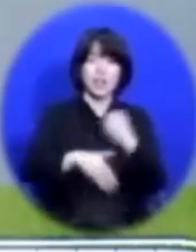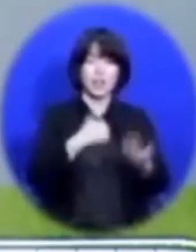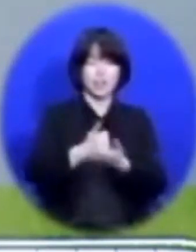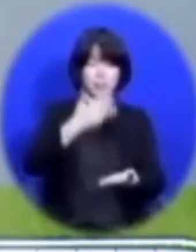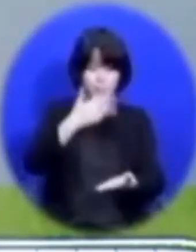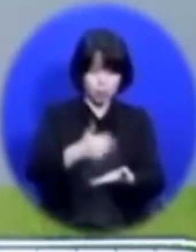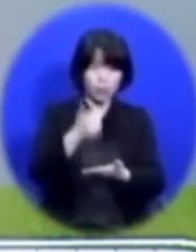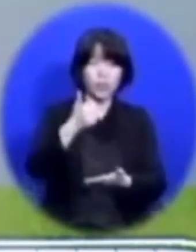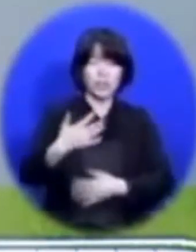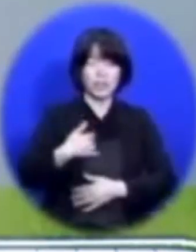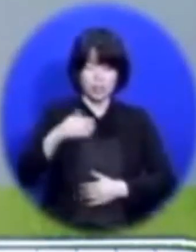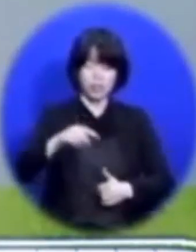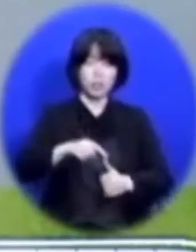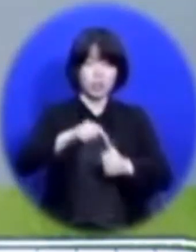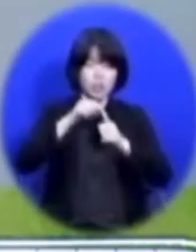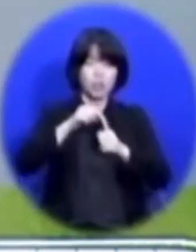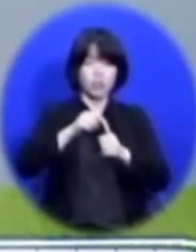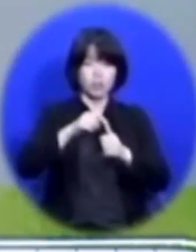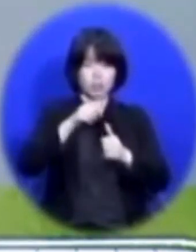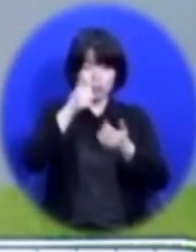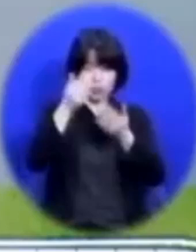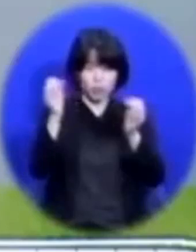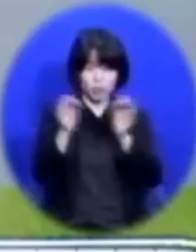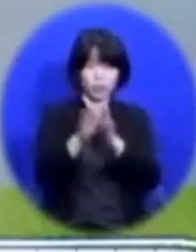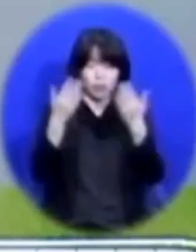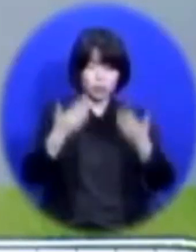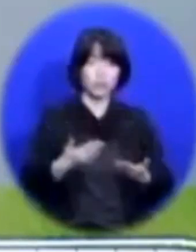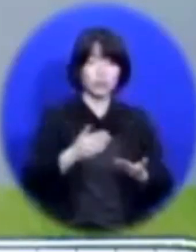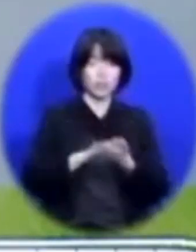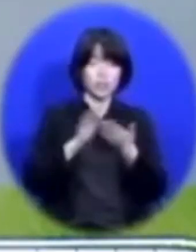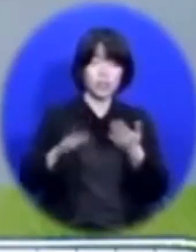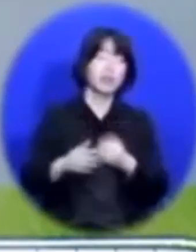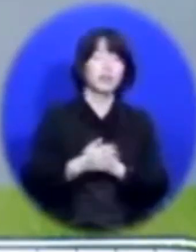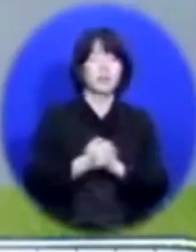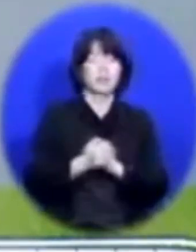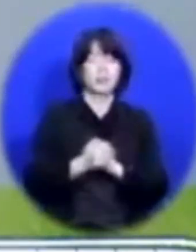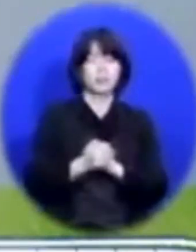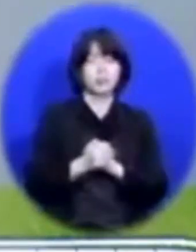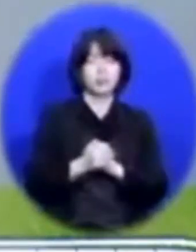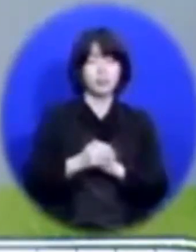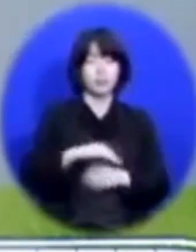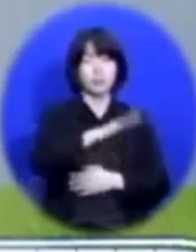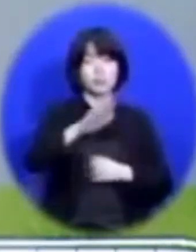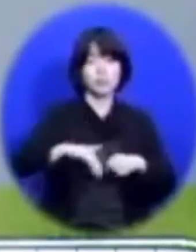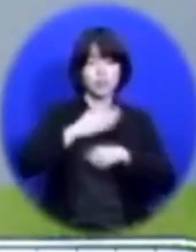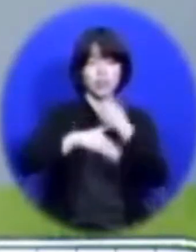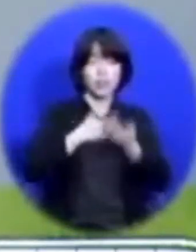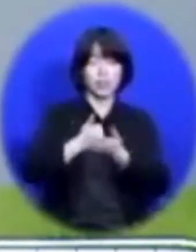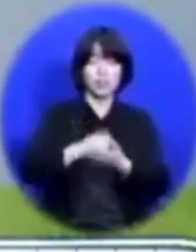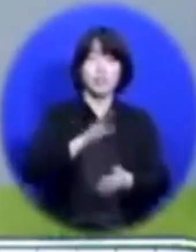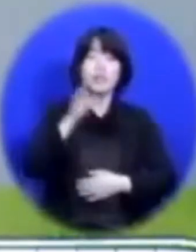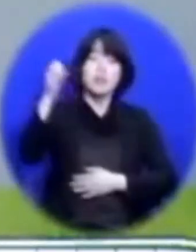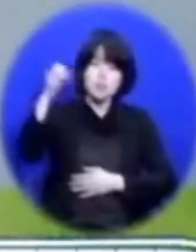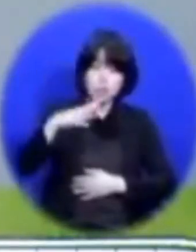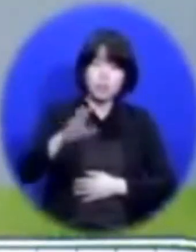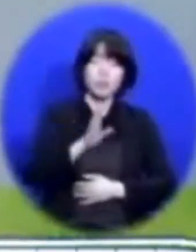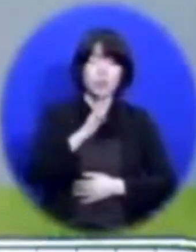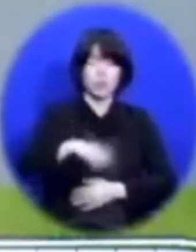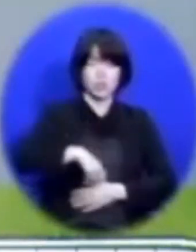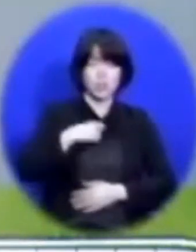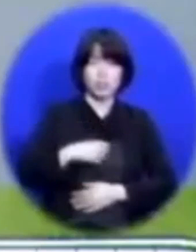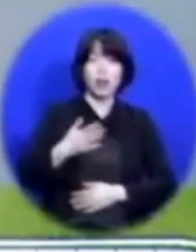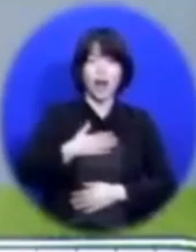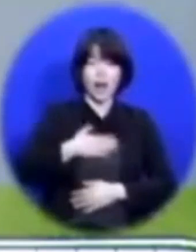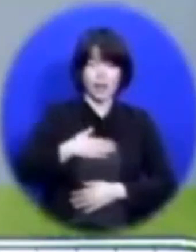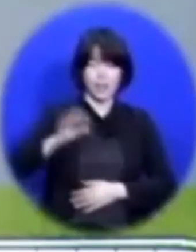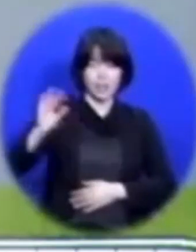여호와여,주께서나를구원하셨나이다 ."라고기록되어있습니다. 이는우리가 빛과진리를통해하나님을